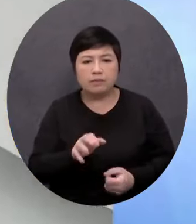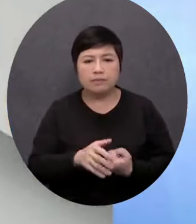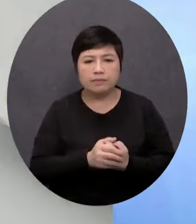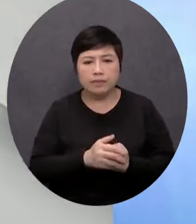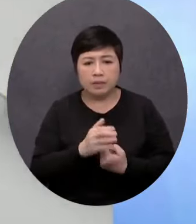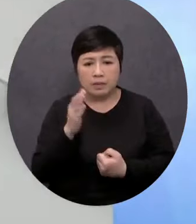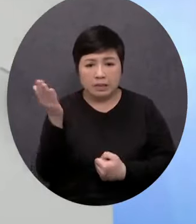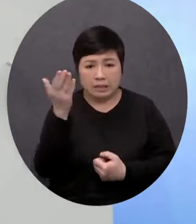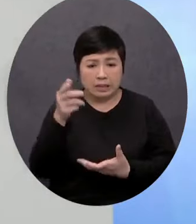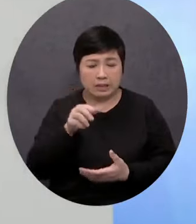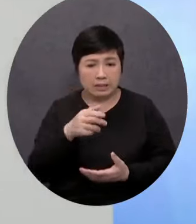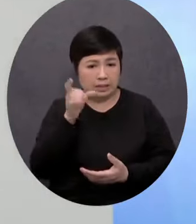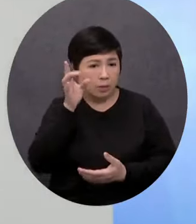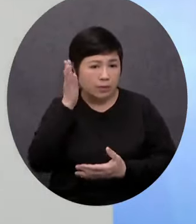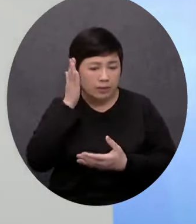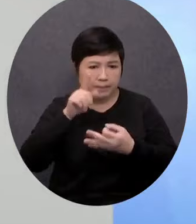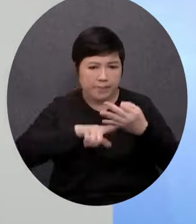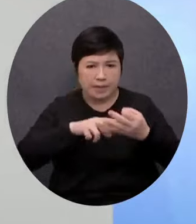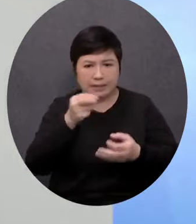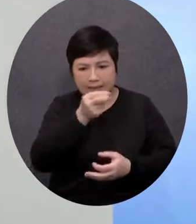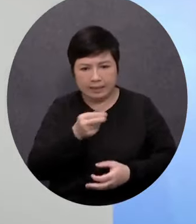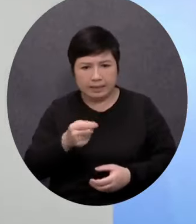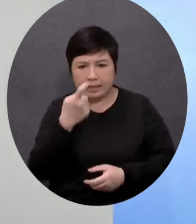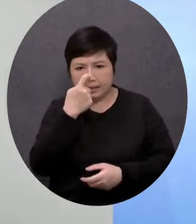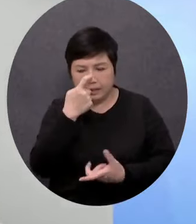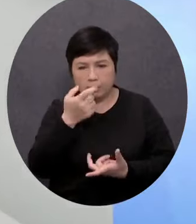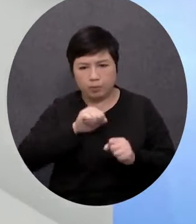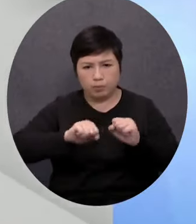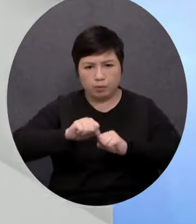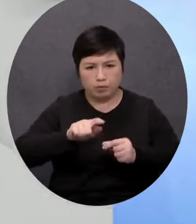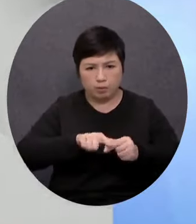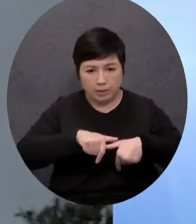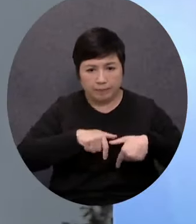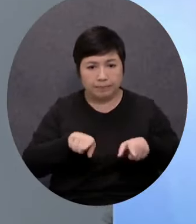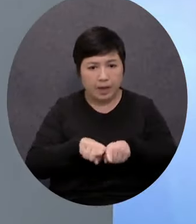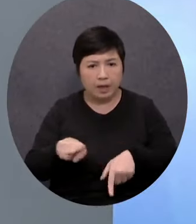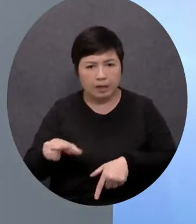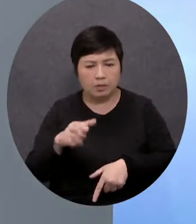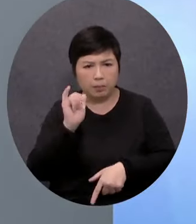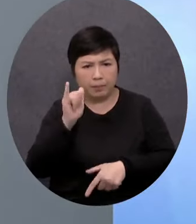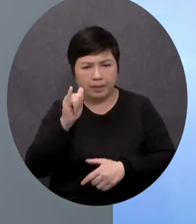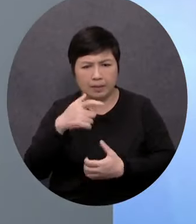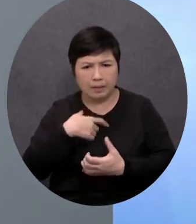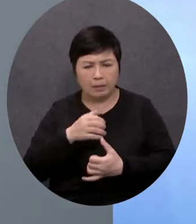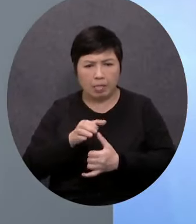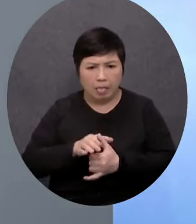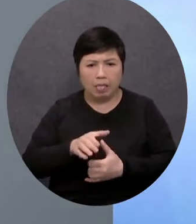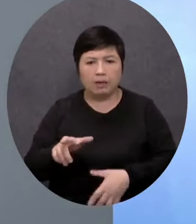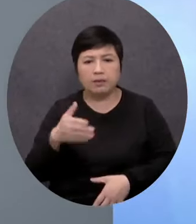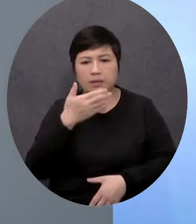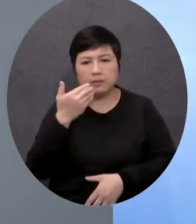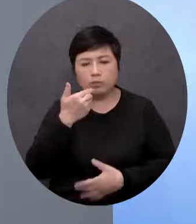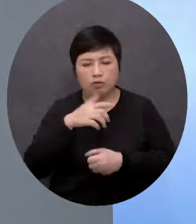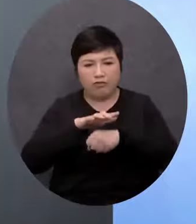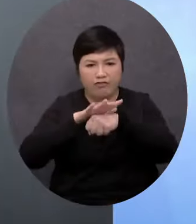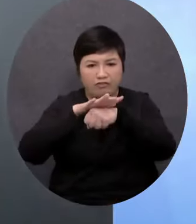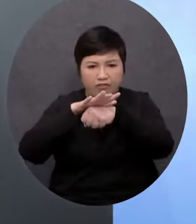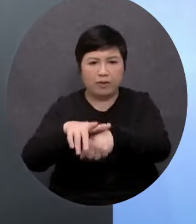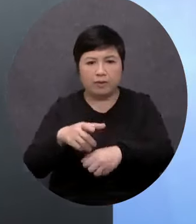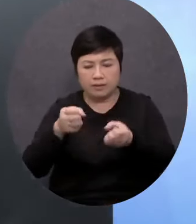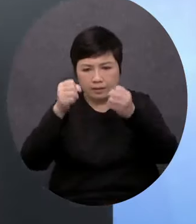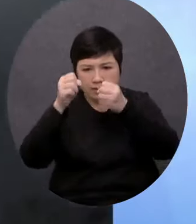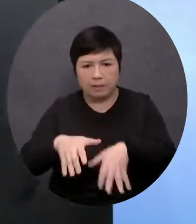太鲁阁精英酒店和活动中心，有超过600人被困。当局朝早派出空勤搜救机空投